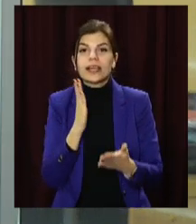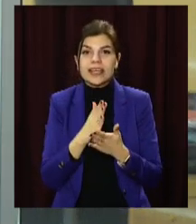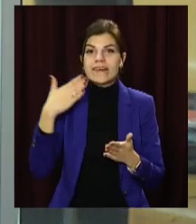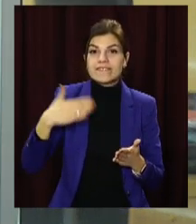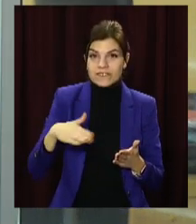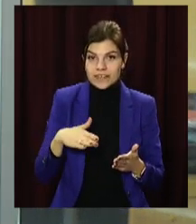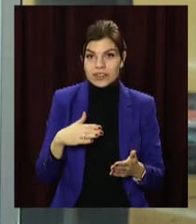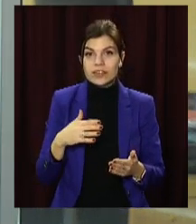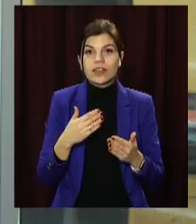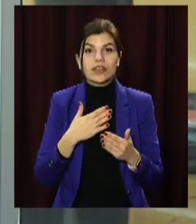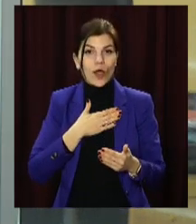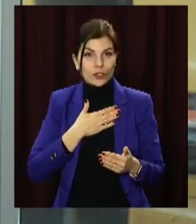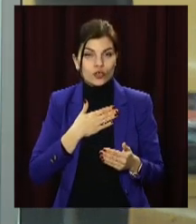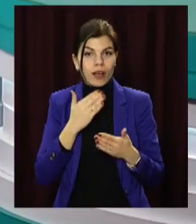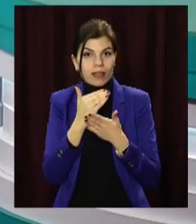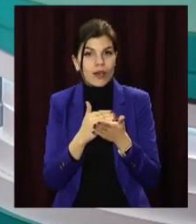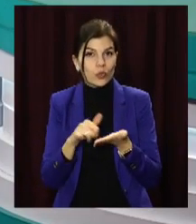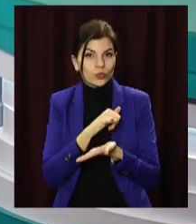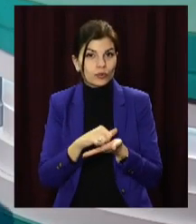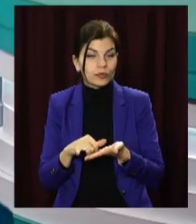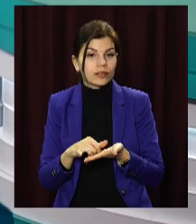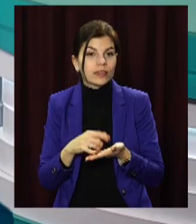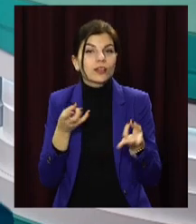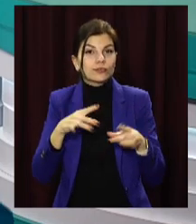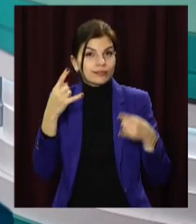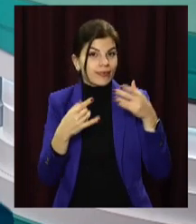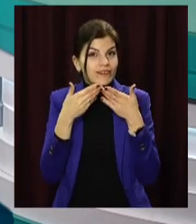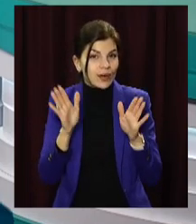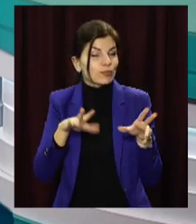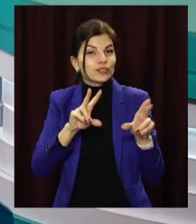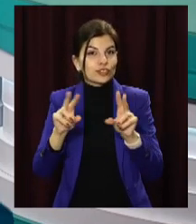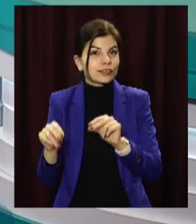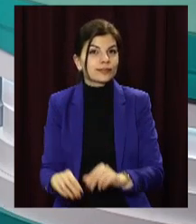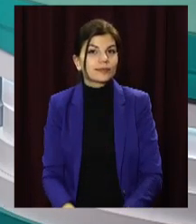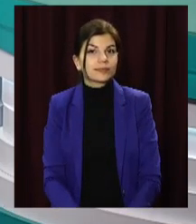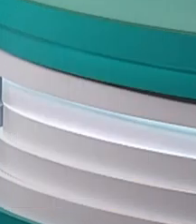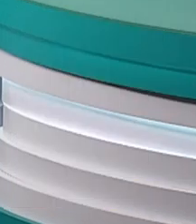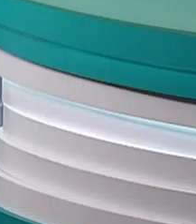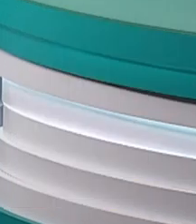в соціальних мережах і на нашому YouTube-каналі. Залишайтеся з відкритим та хай щастить!